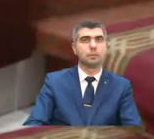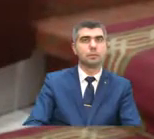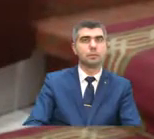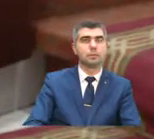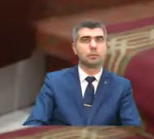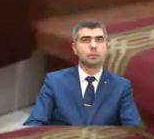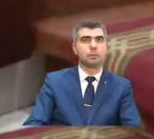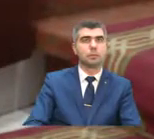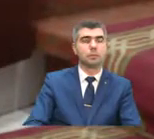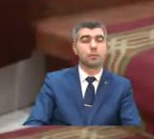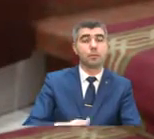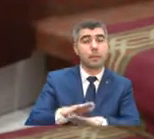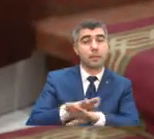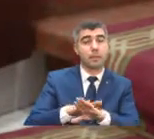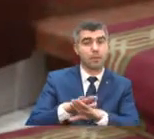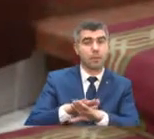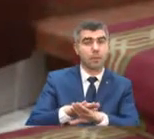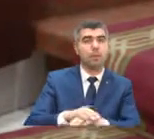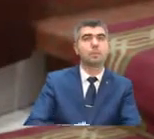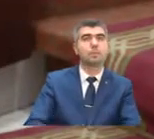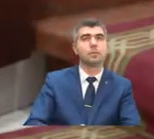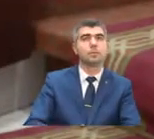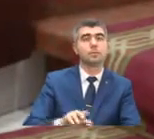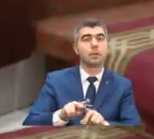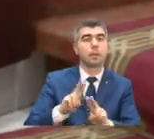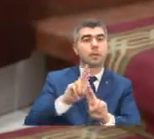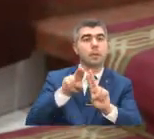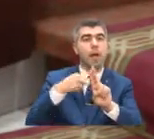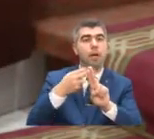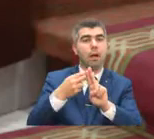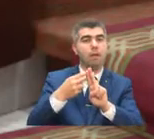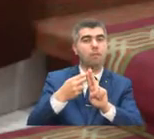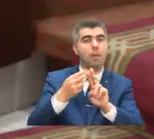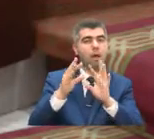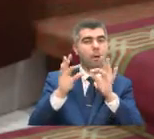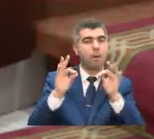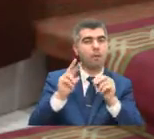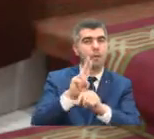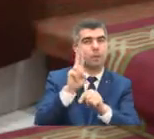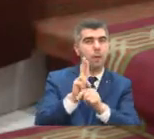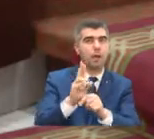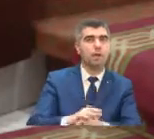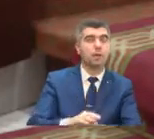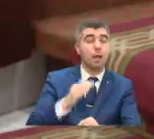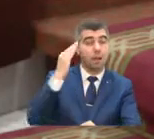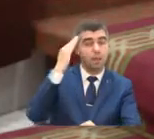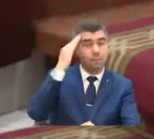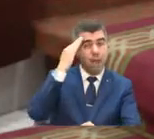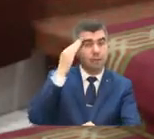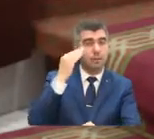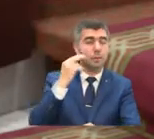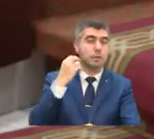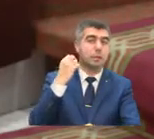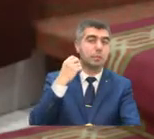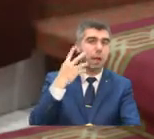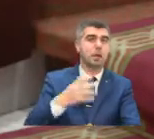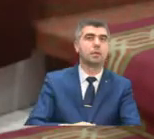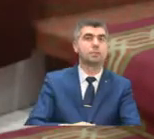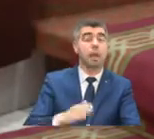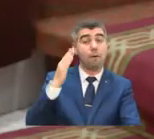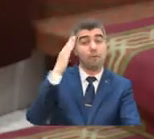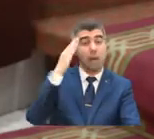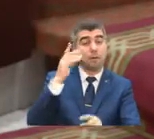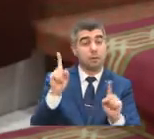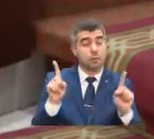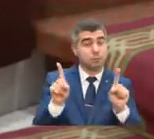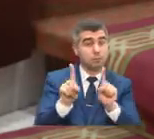إلا سمحتوا غادي نواجب على الأسئلة. فاس وتمارا، فاس كان عندنا لقاء